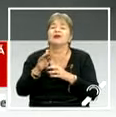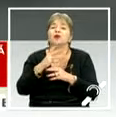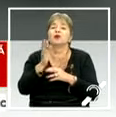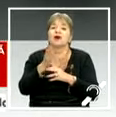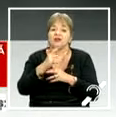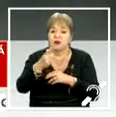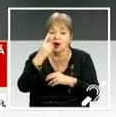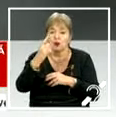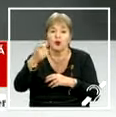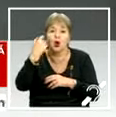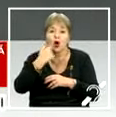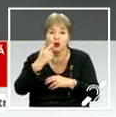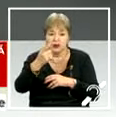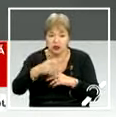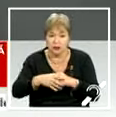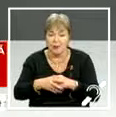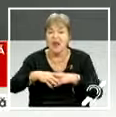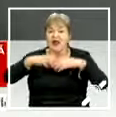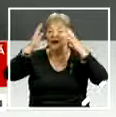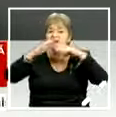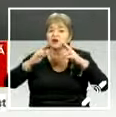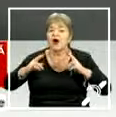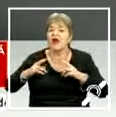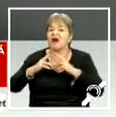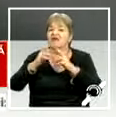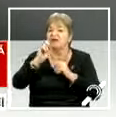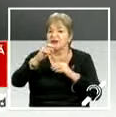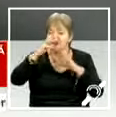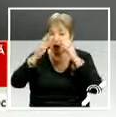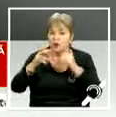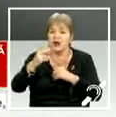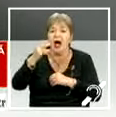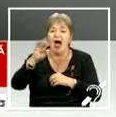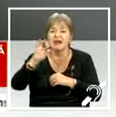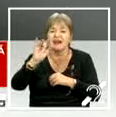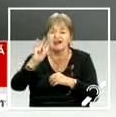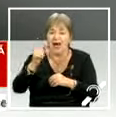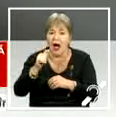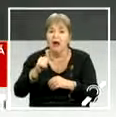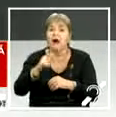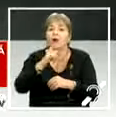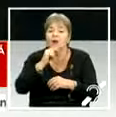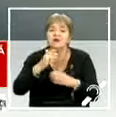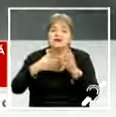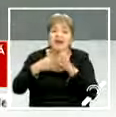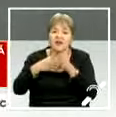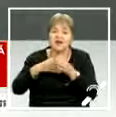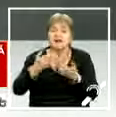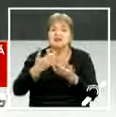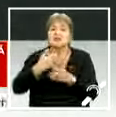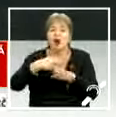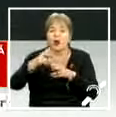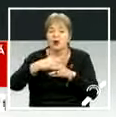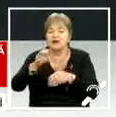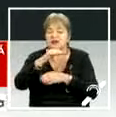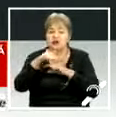județul Cluj. Din soare și în zonele înalte din județul Harghita, unde drumarii acționează continuu pentru curățarea șoselelor.